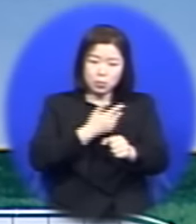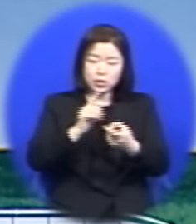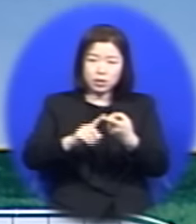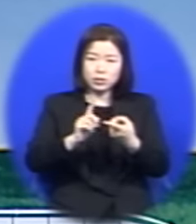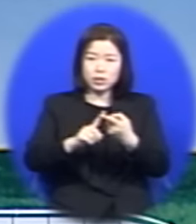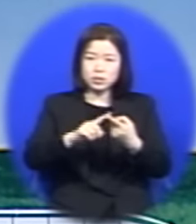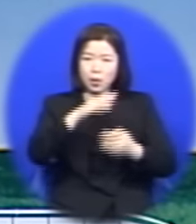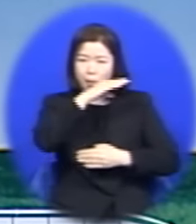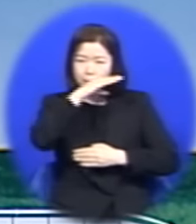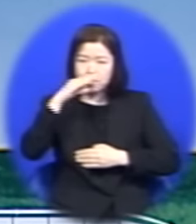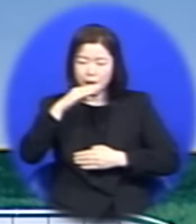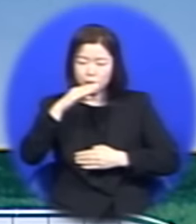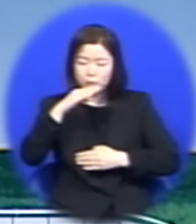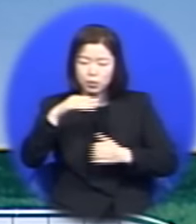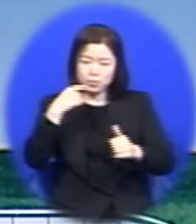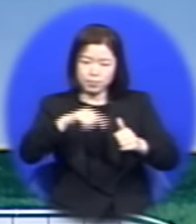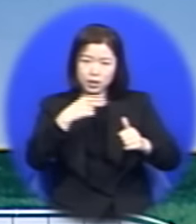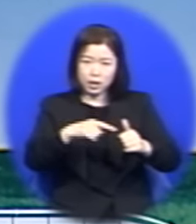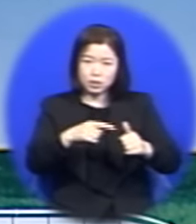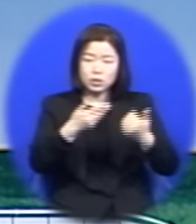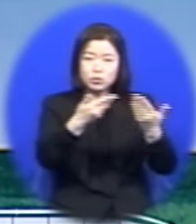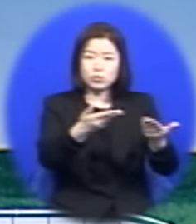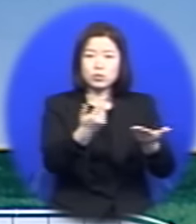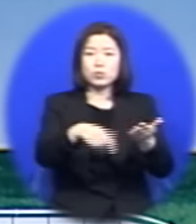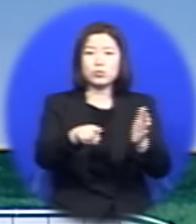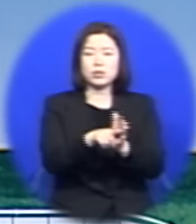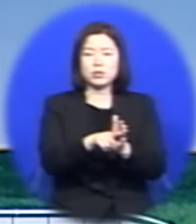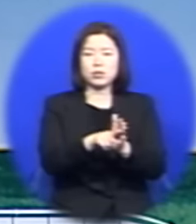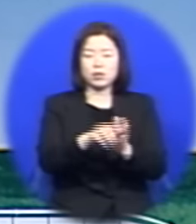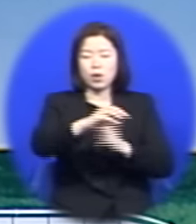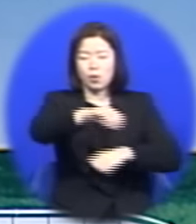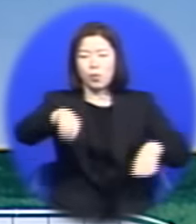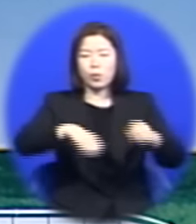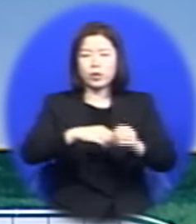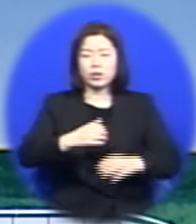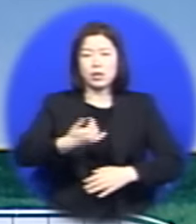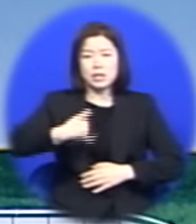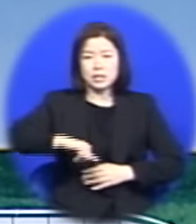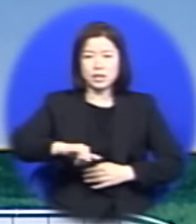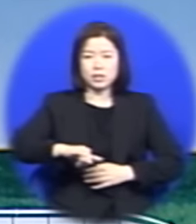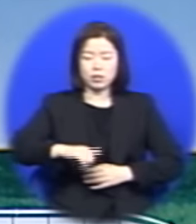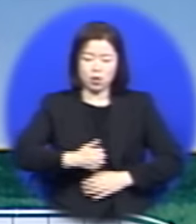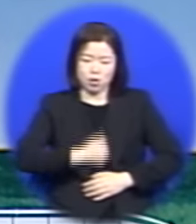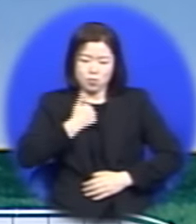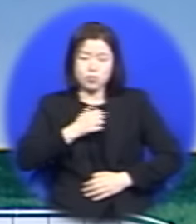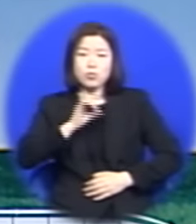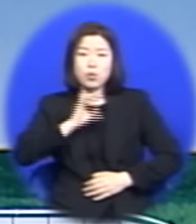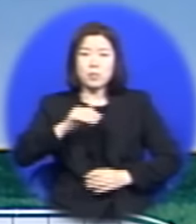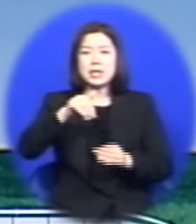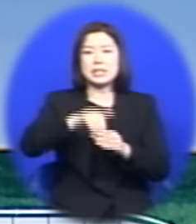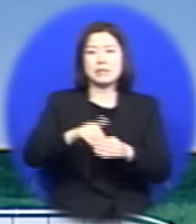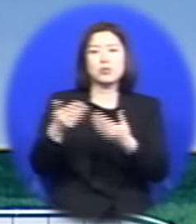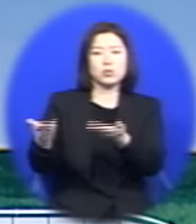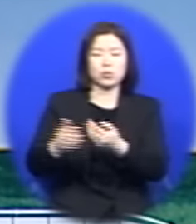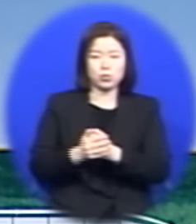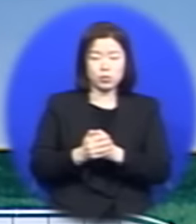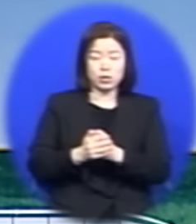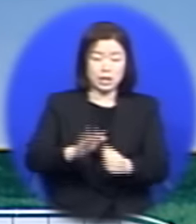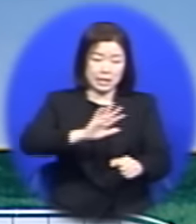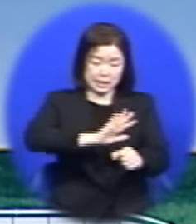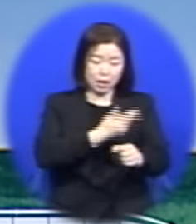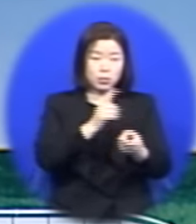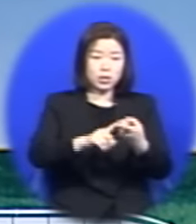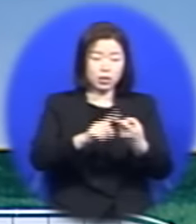하다 보니까 오히려 자녀들에게 분노를 심어줘요. 잘못한 것은 바로잡아 줘야 되지요. 그러나